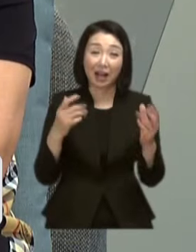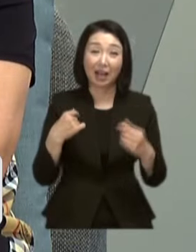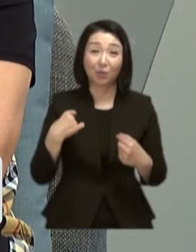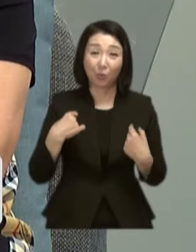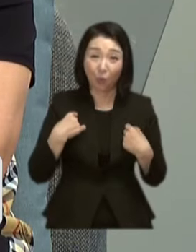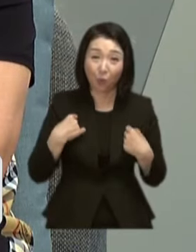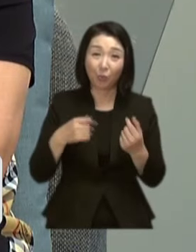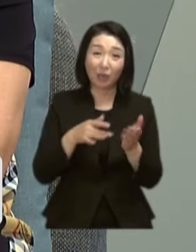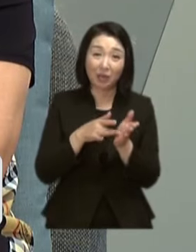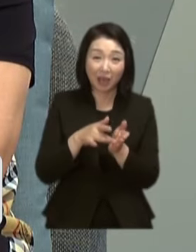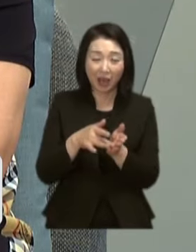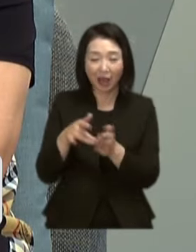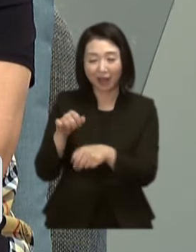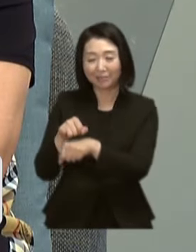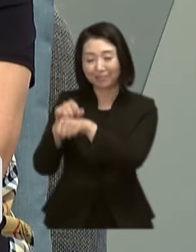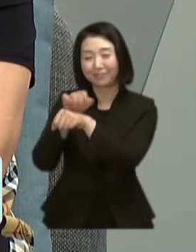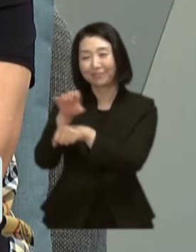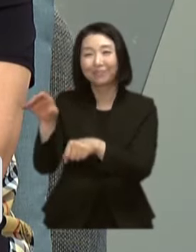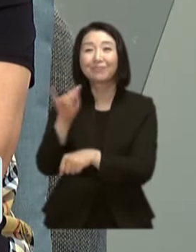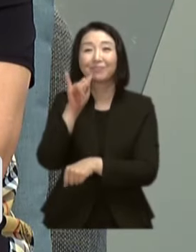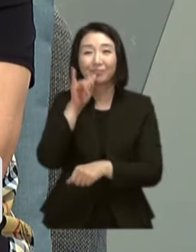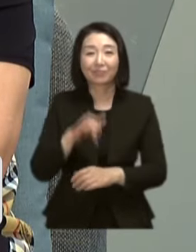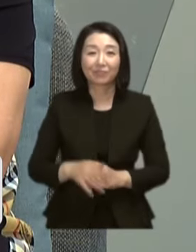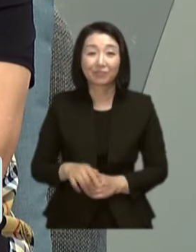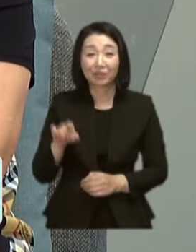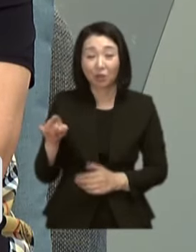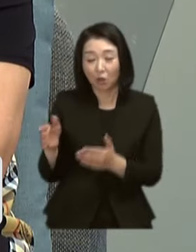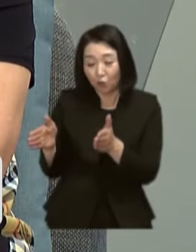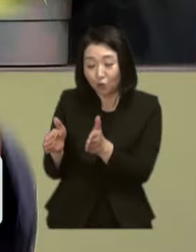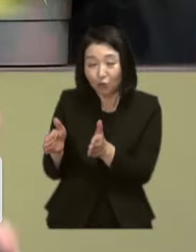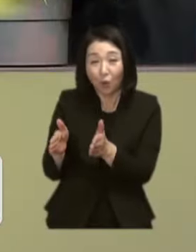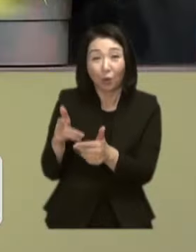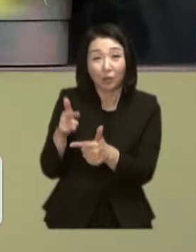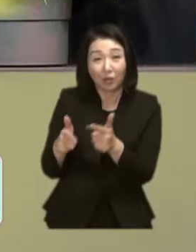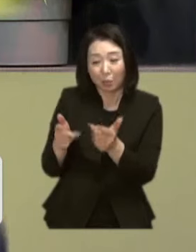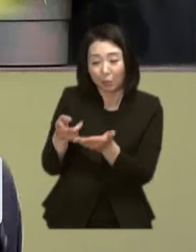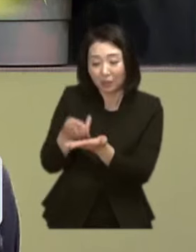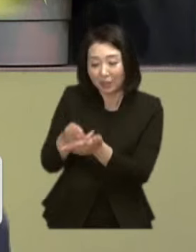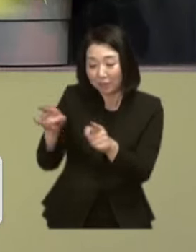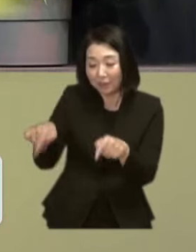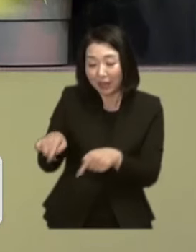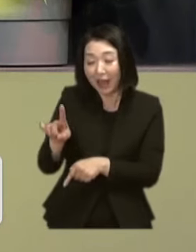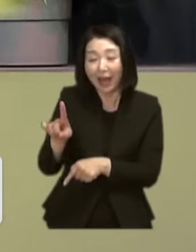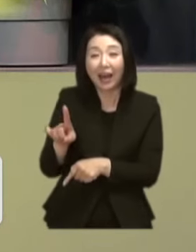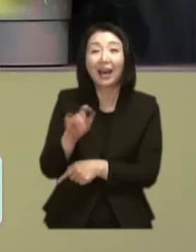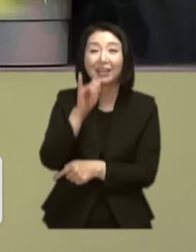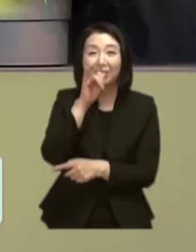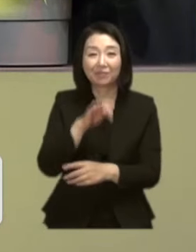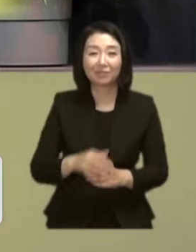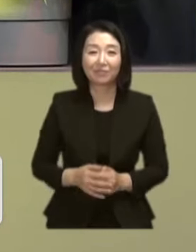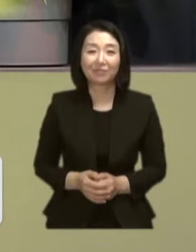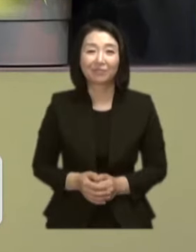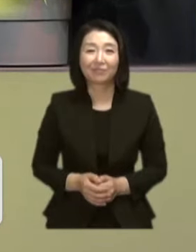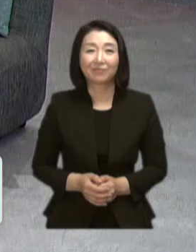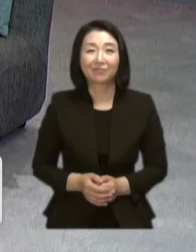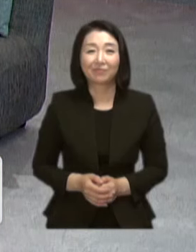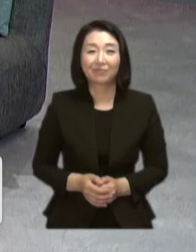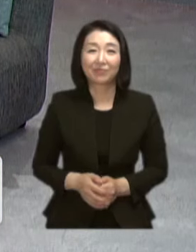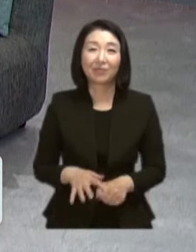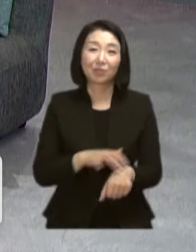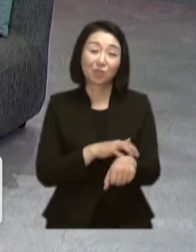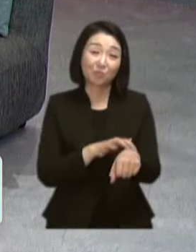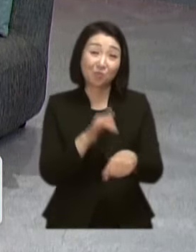약품 이런 걸 진열해 놓은 네. 자리가 있어요. 그 구석에 나무 침대 요만한 거 하나 놓고 침대 하나. 네, 나무 침대 놓고 제가 거기서 사는데요.